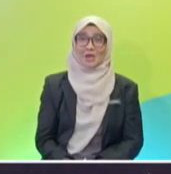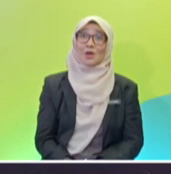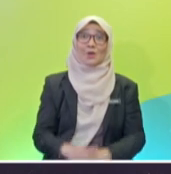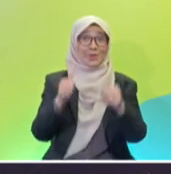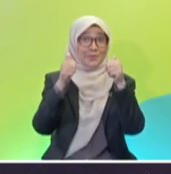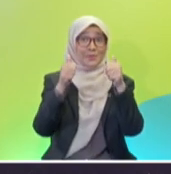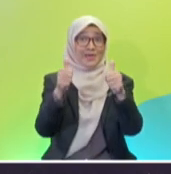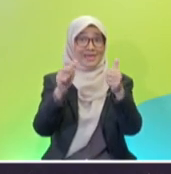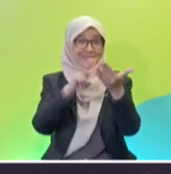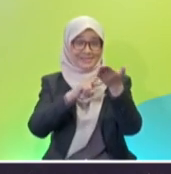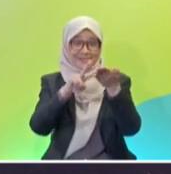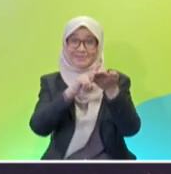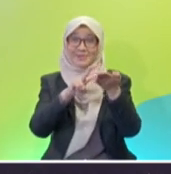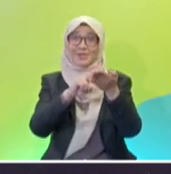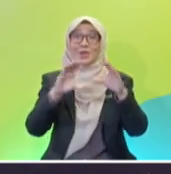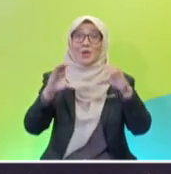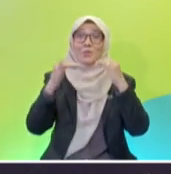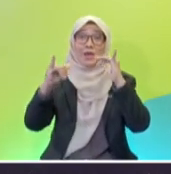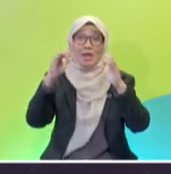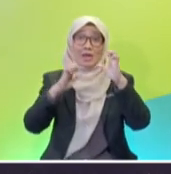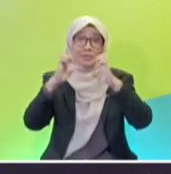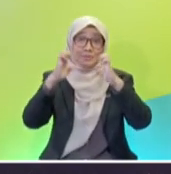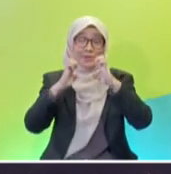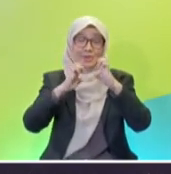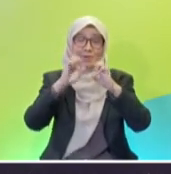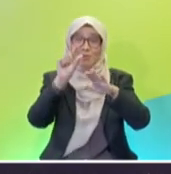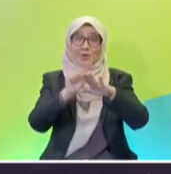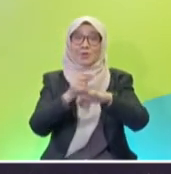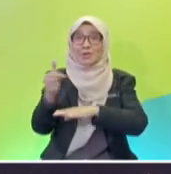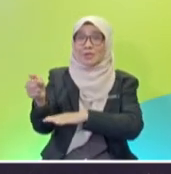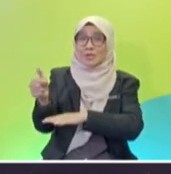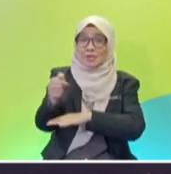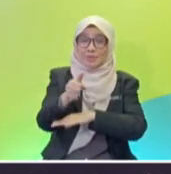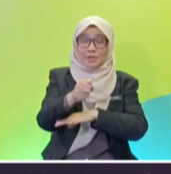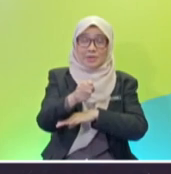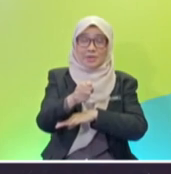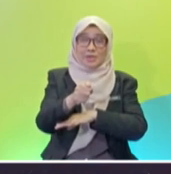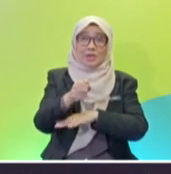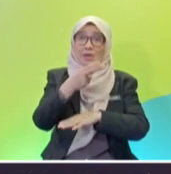pelik cikgu video tu. Ya. Kita ada buat eksperimen menggunakan lampu suluh ya. Tadi Hanif lihat tak